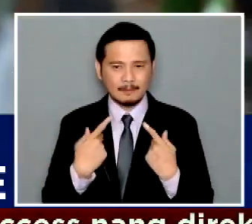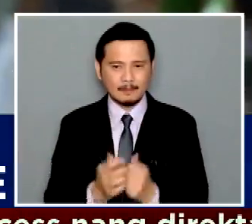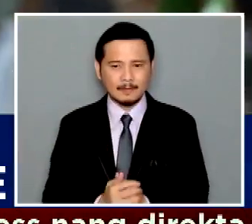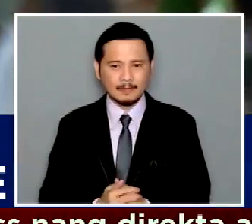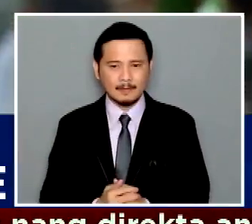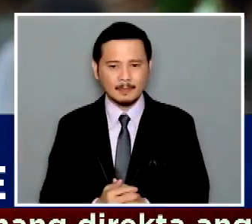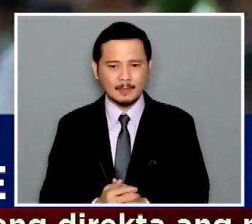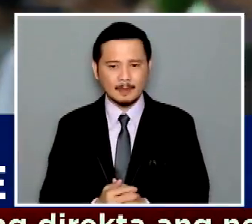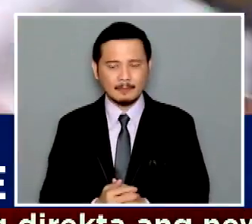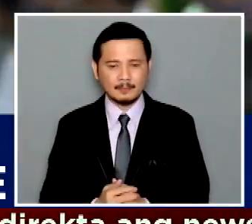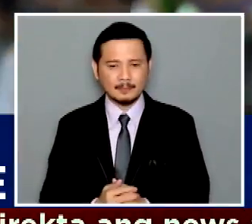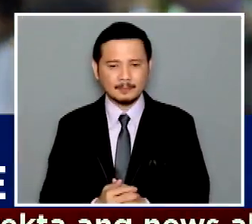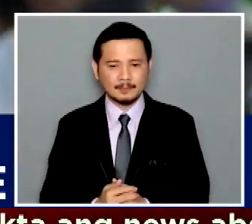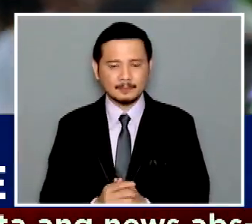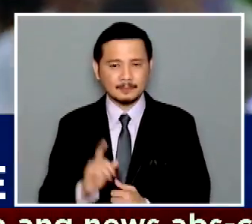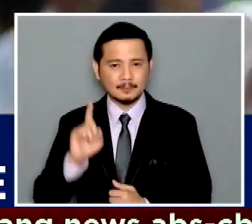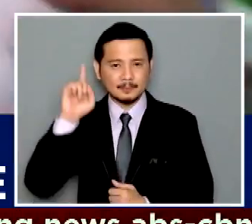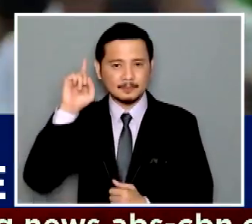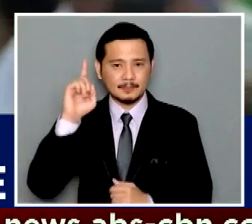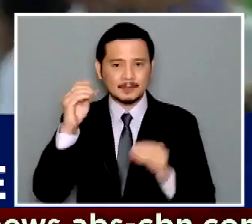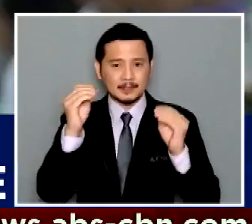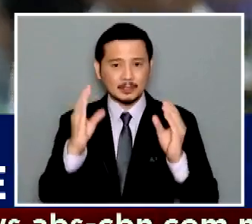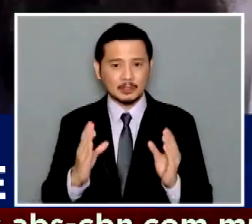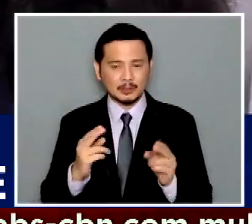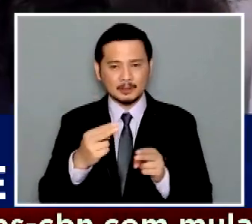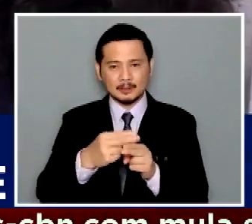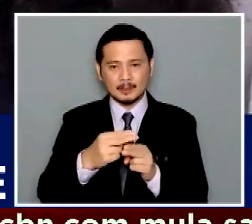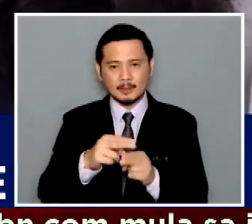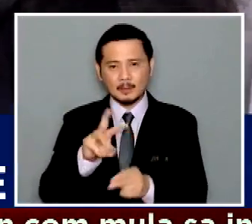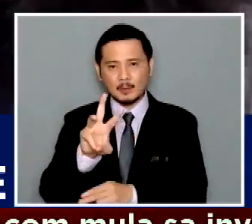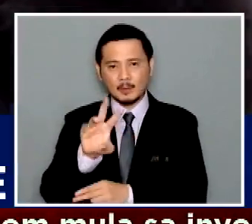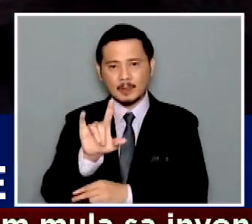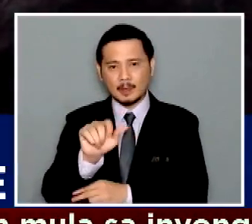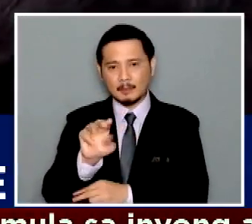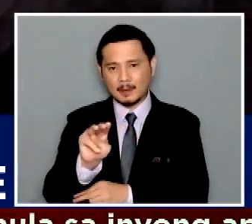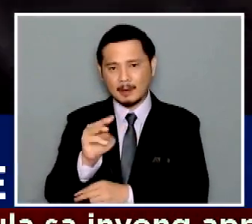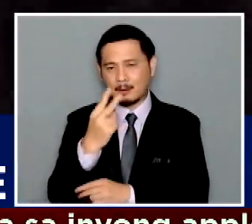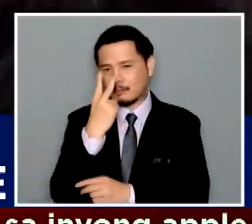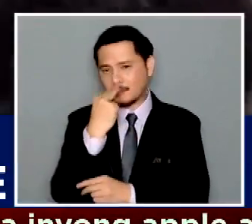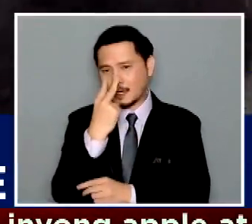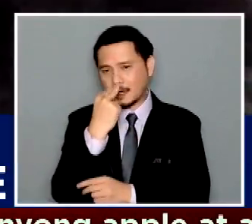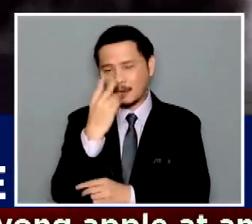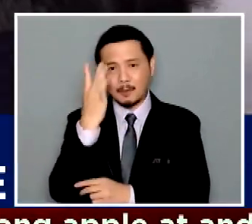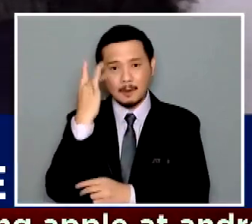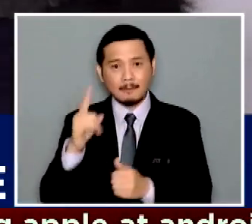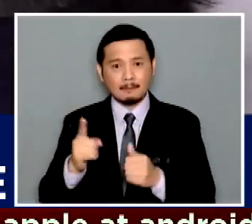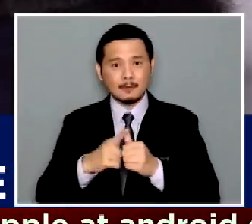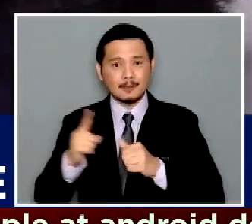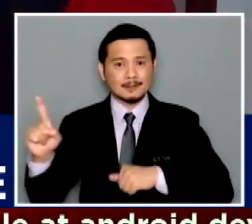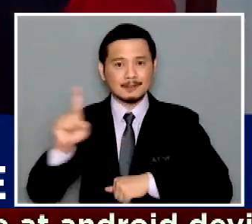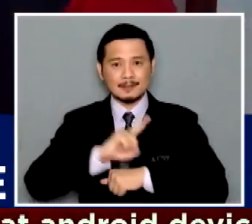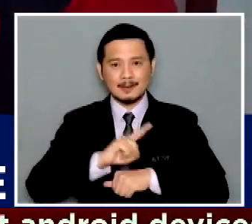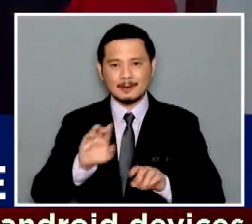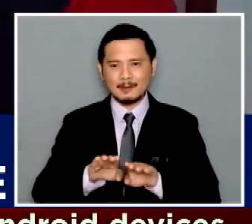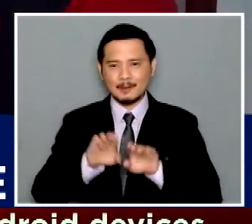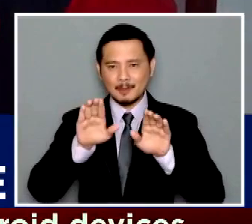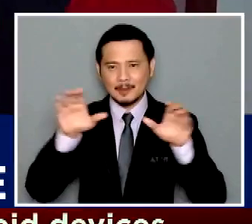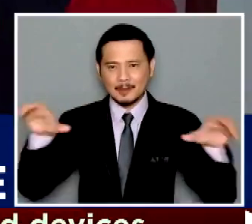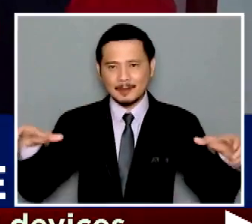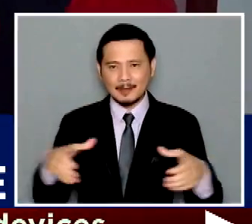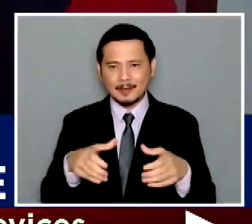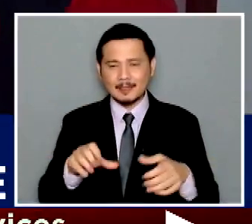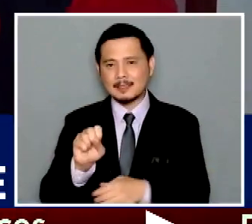Napaiyak na lang sa tuwa ang teacher na si Wilma Garcia sa unang araw ng full face-to-face classes sa EMS Signal